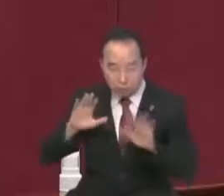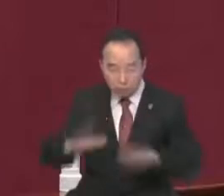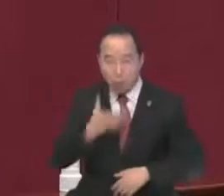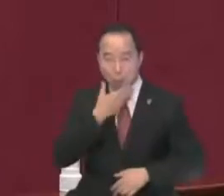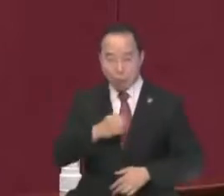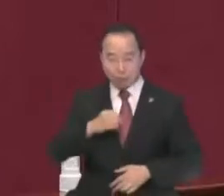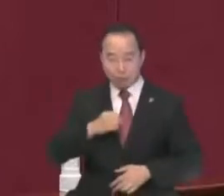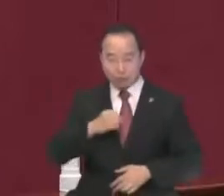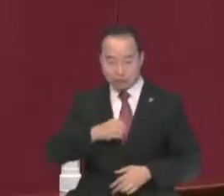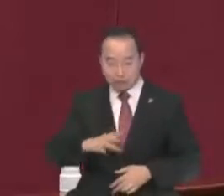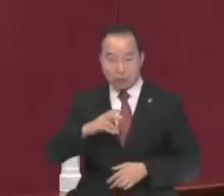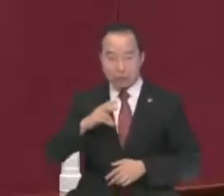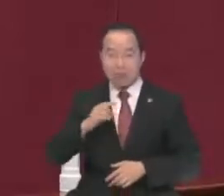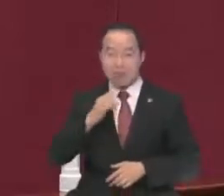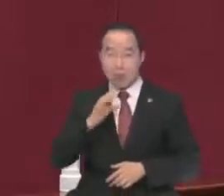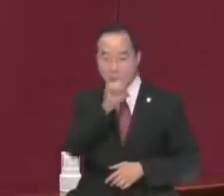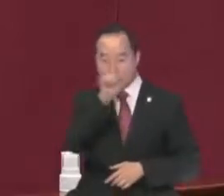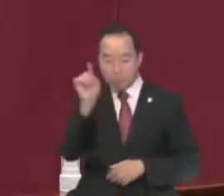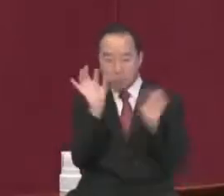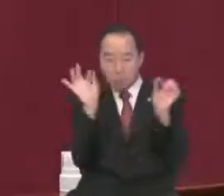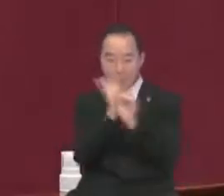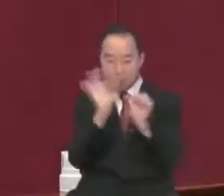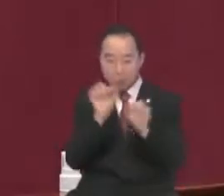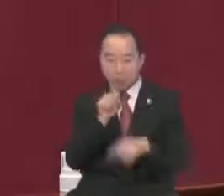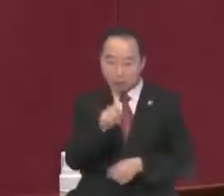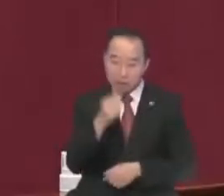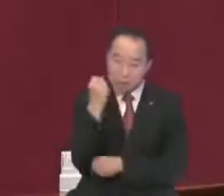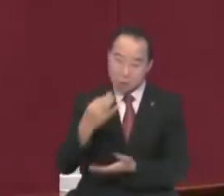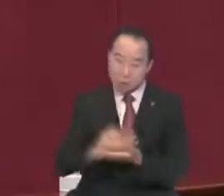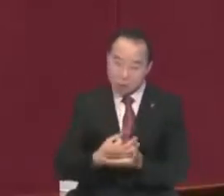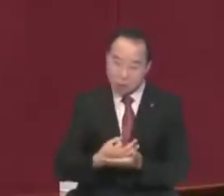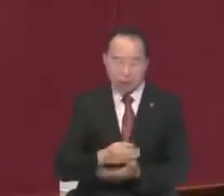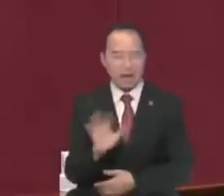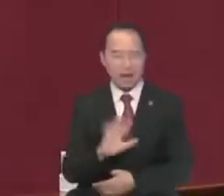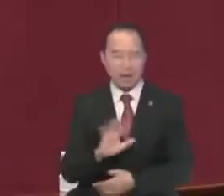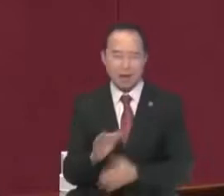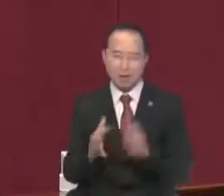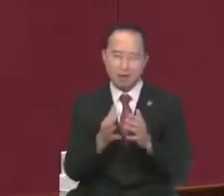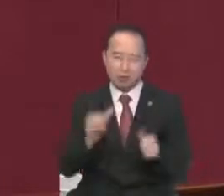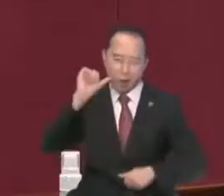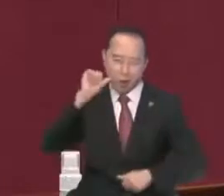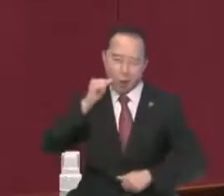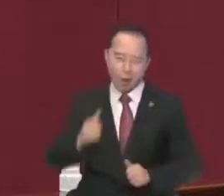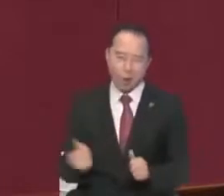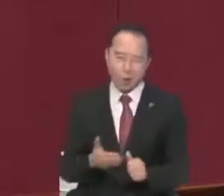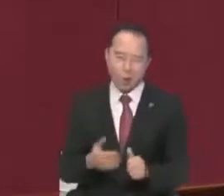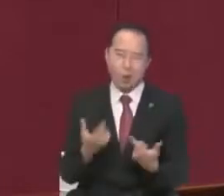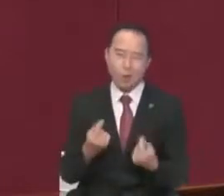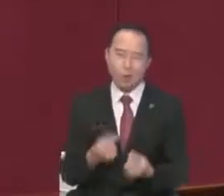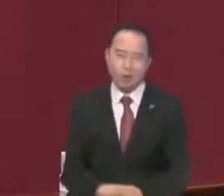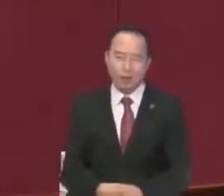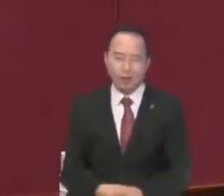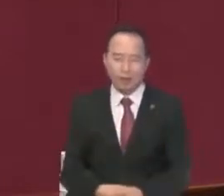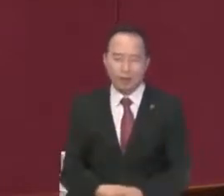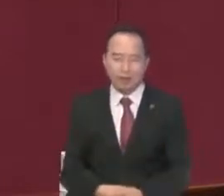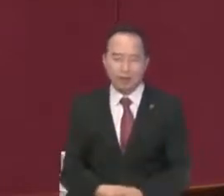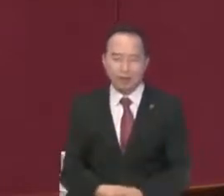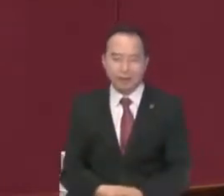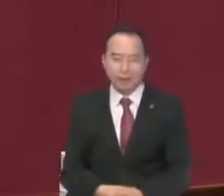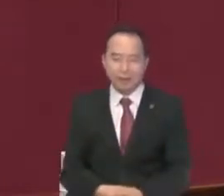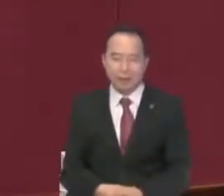바꾸는 정책을 기본소득이라고 말한다면 그것은 국민을 호도하는 것이 될 것입니다.